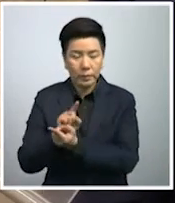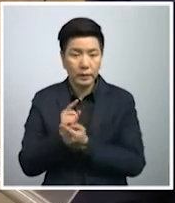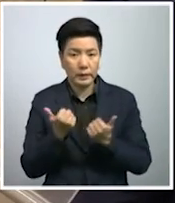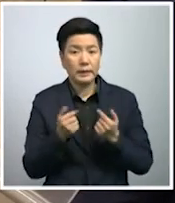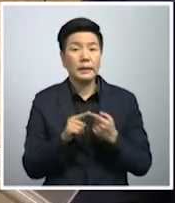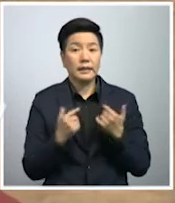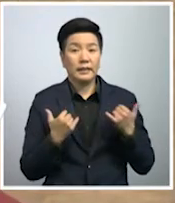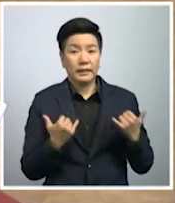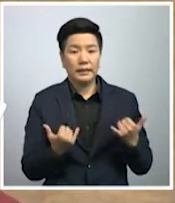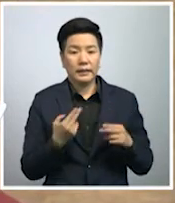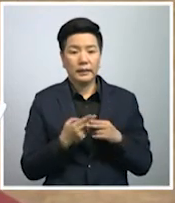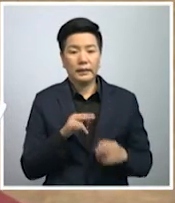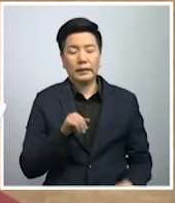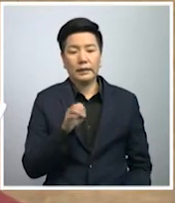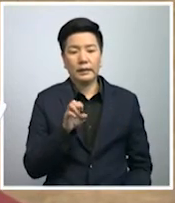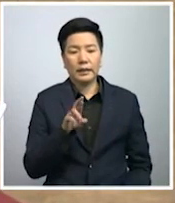แต่อย่างไรก็ตามครับนายจิรชัยมูลทองโร่ยโฆษกคณะกรรมการครับได้กล่าวเพิ่มเติมถึงบทบาทหน้าที่ของคณะกรรมการว่าการลงพื้นที่ของคณะกรรมการในแต่ละครั้งและมีเป้าหมายหลักนะครับในการรับทราบข้อขัดข้องหรือปัญหาของแต่ละจังหวัดที่ได้มีการดำเนินการไปแล้วซึ่งหากพิจารณาแล้วเห็นว่าปัญหานั้นมีความเกี่ยวข้องกับคณะกรรมาธิการชุดใดของวุฒิสภาก็จะมอบหมายให้คณะกรรมาธิการที่เกี่ยวข้องไปดำเนินการต่อไปครับ